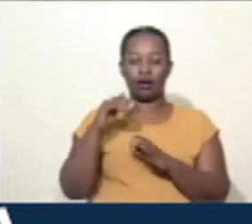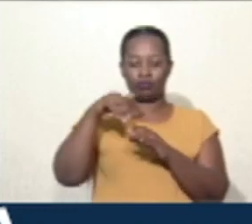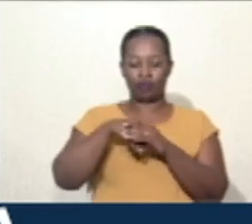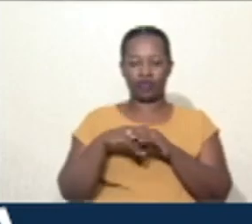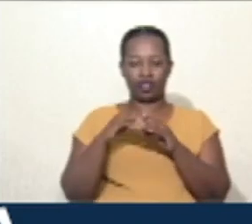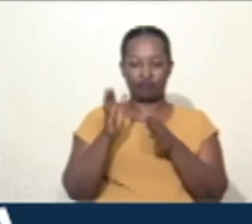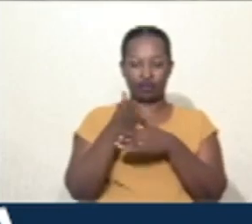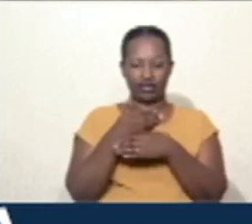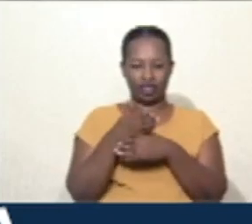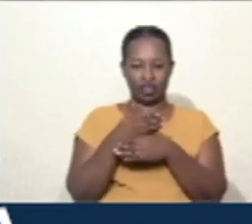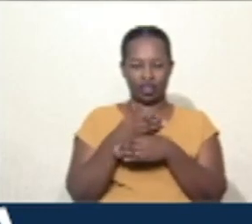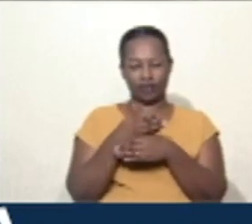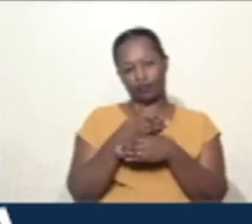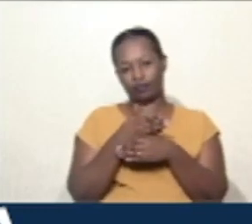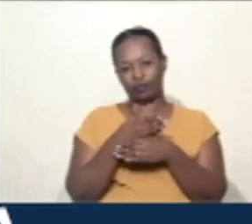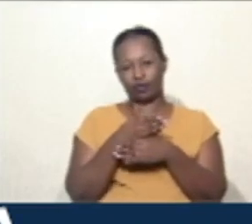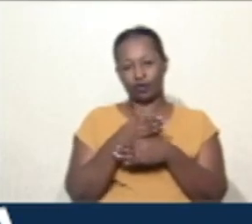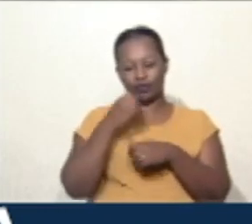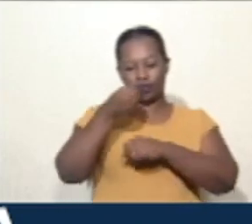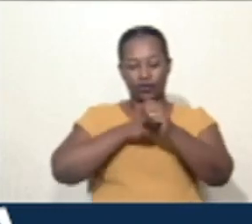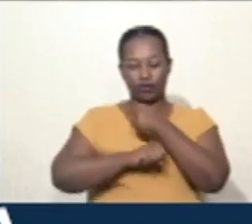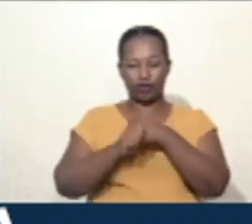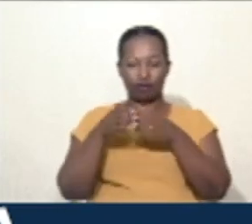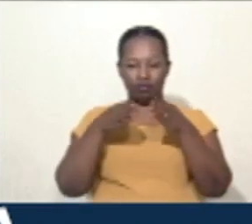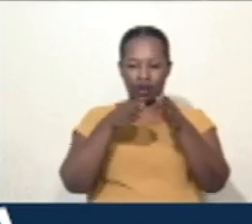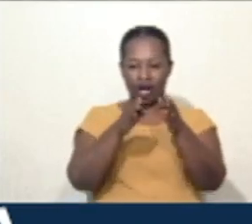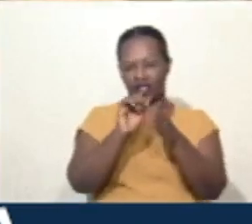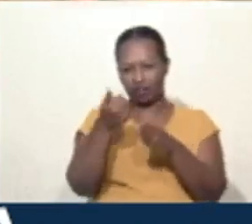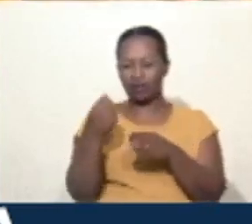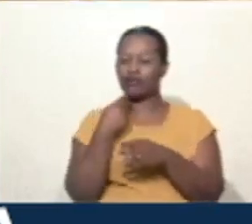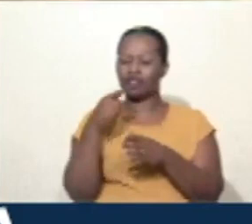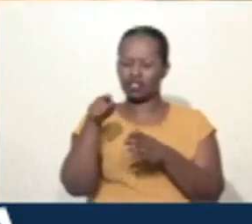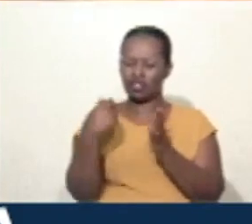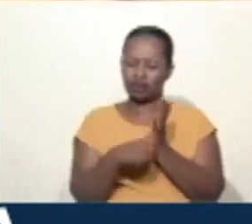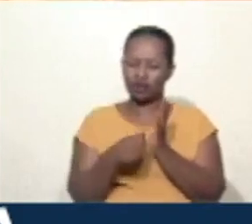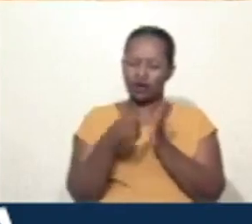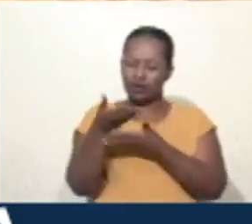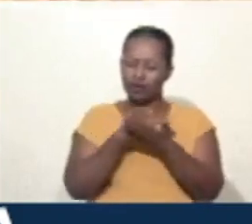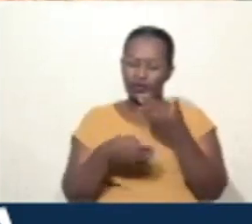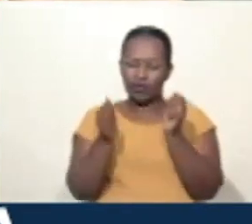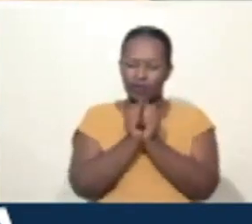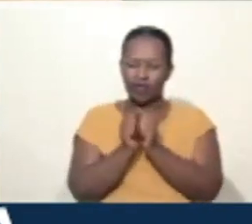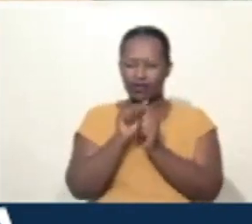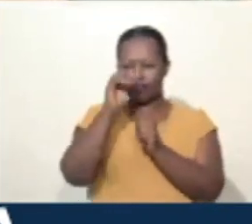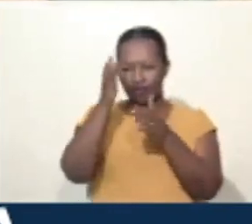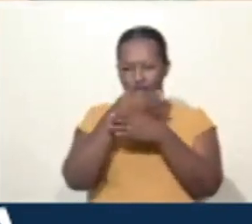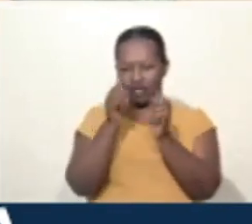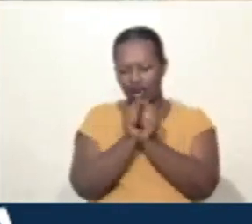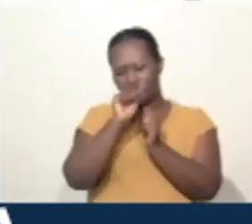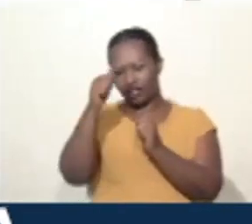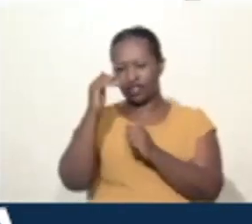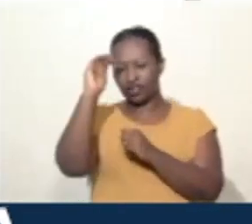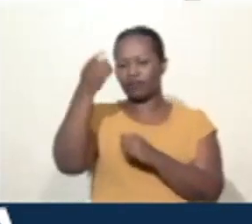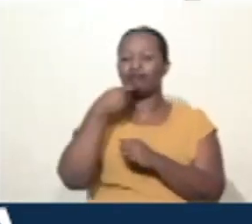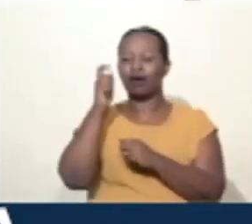Remezo Abimana Fidel yavuze ko iki kibazo cy'ingurane cyanaganiriweho na Minisiteri n'izindi nzego ku buryo itegeko rigomba kubahirizwa.